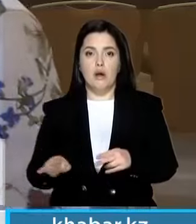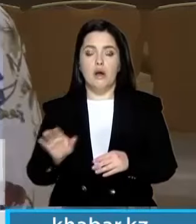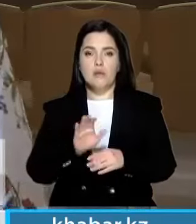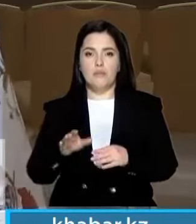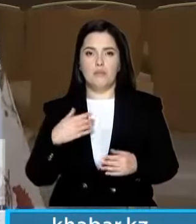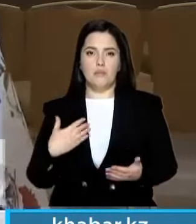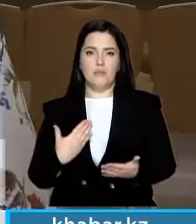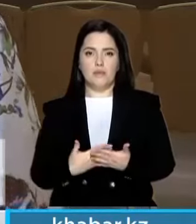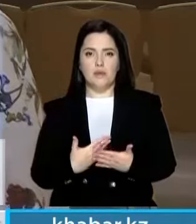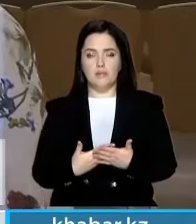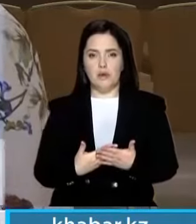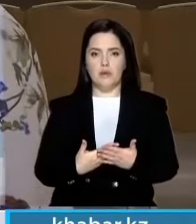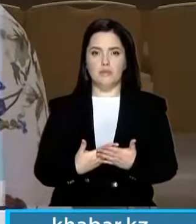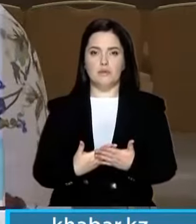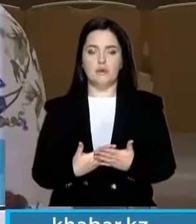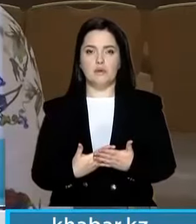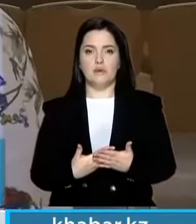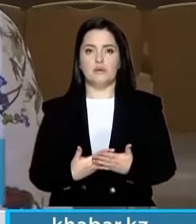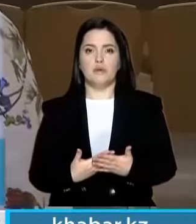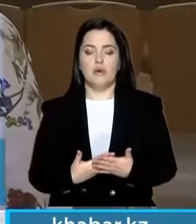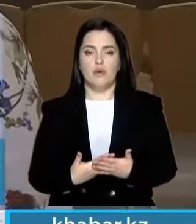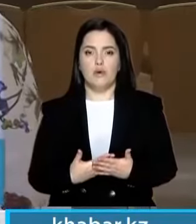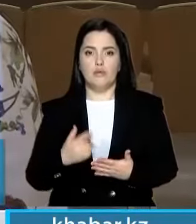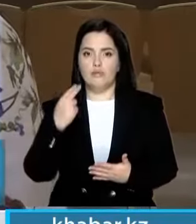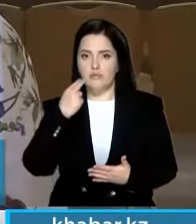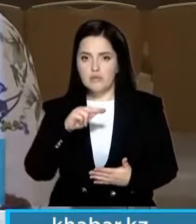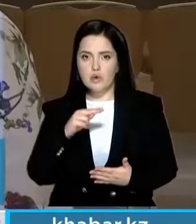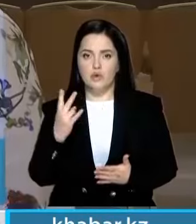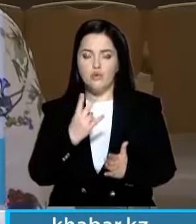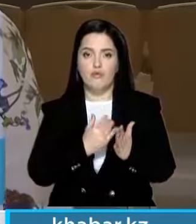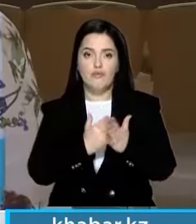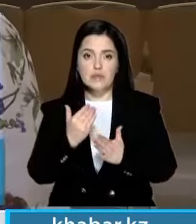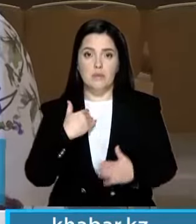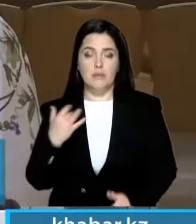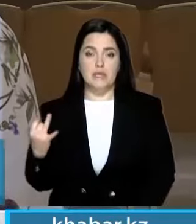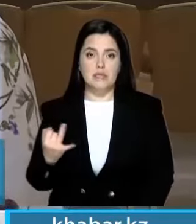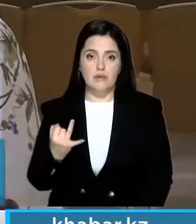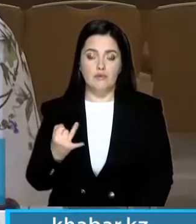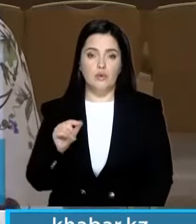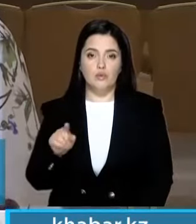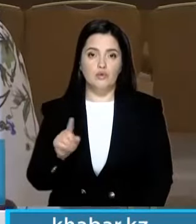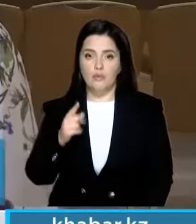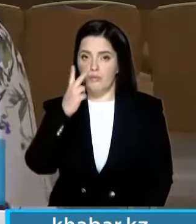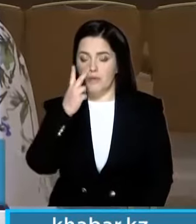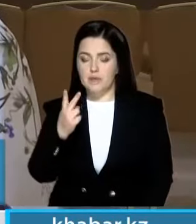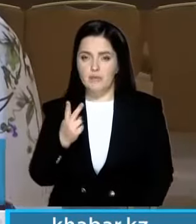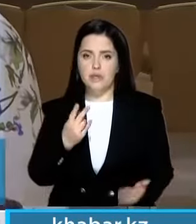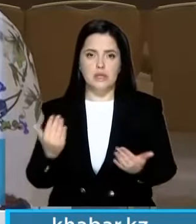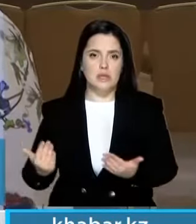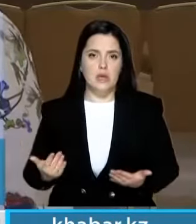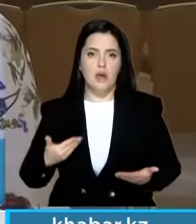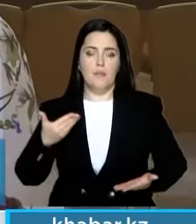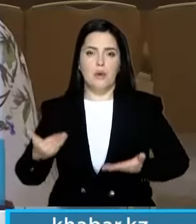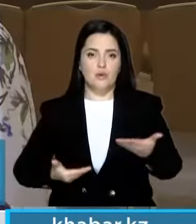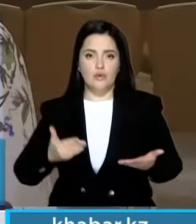предполагаем, что во всех аспектах, во всех отраслях промышленности очень высокого качества. Поэтому мы заинтересованы в том, чтобы посмотреть именно какие подходы